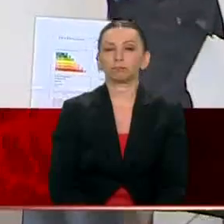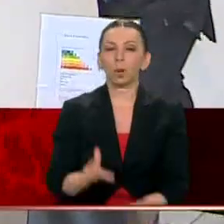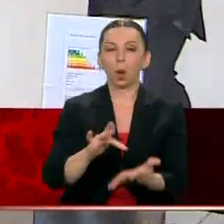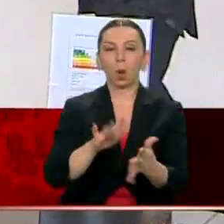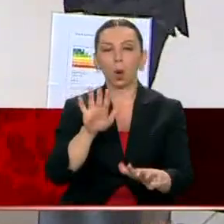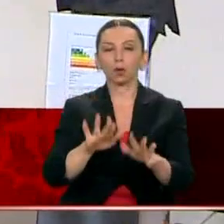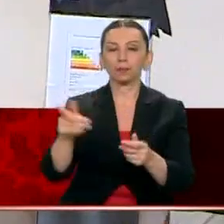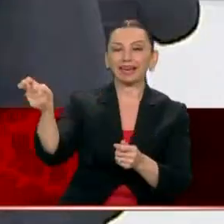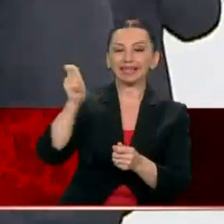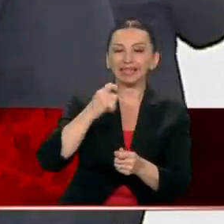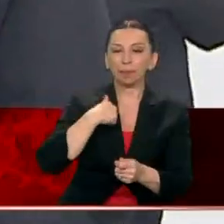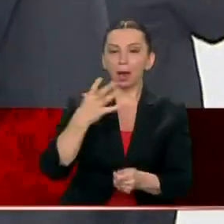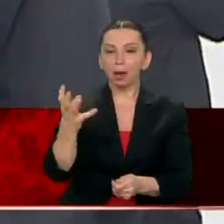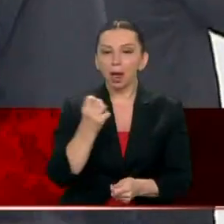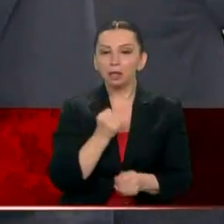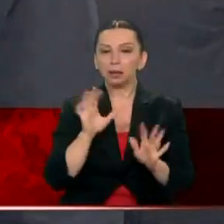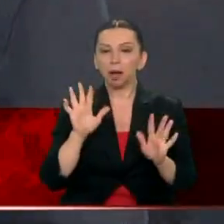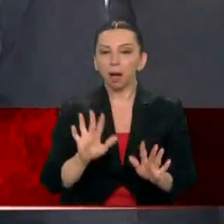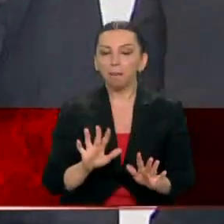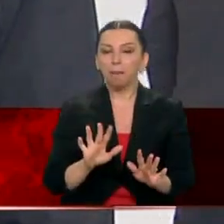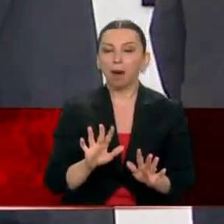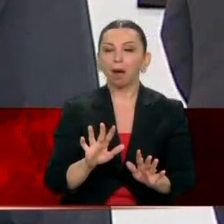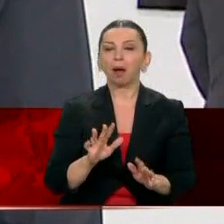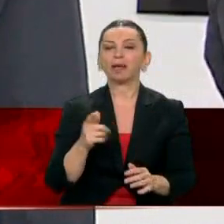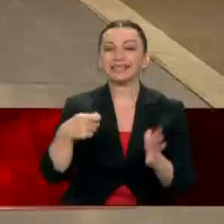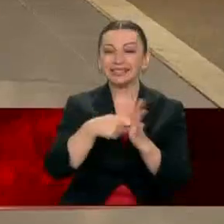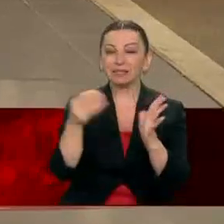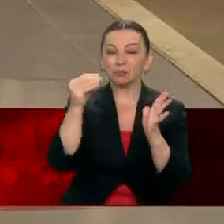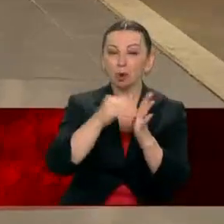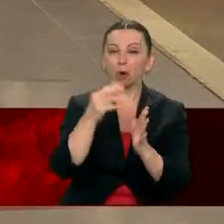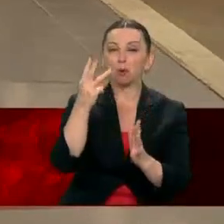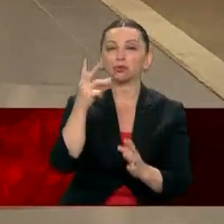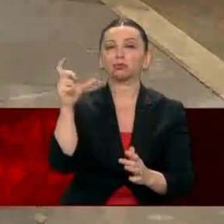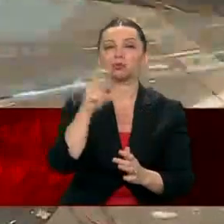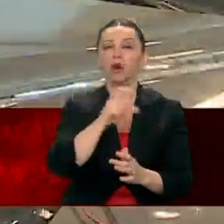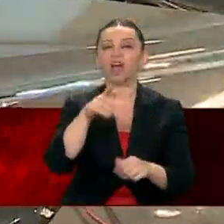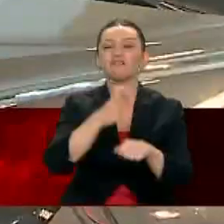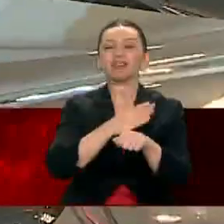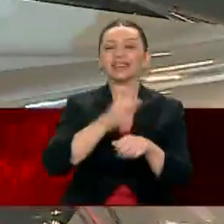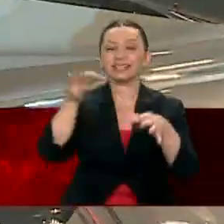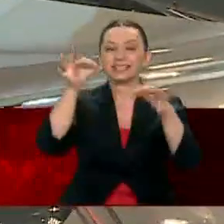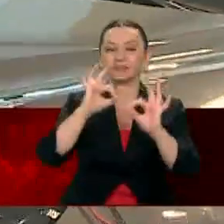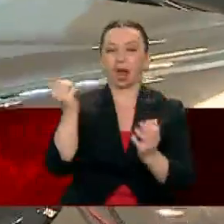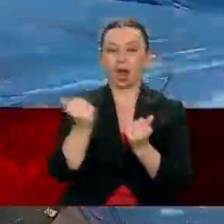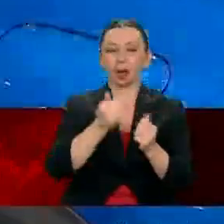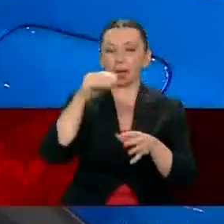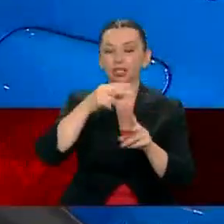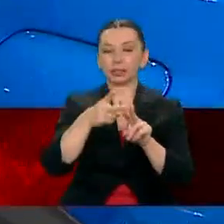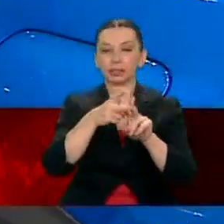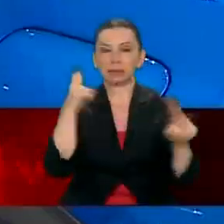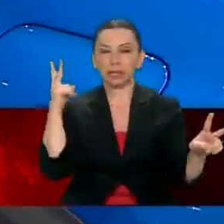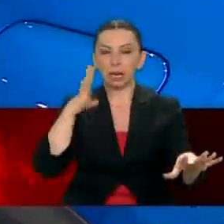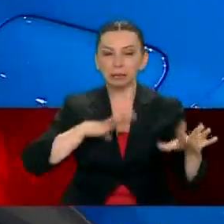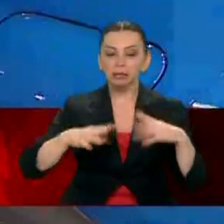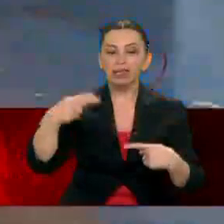Ortalama krediyle bir şey alacaktık ama isim bile yazdırmaya kalksak 3 aydan başlıyor diyorlar. Tüketici sıfır otomobil için sıraya girdi. Talep çok olunca